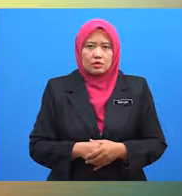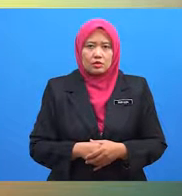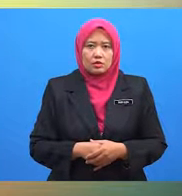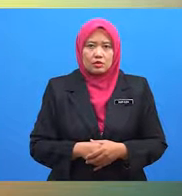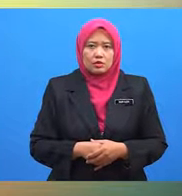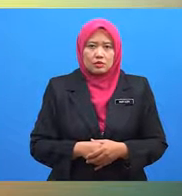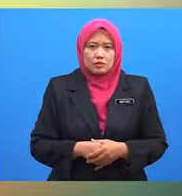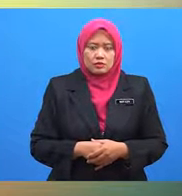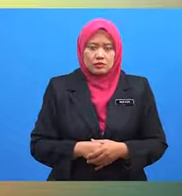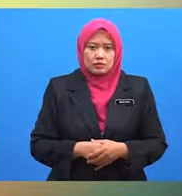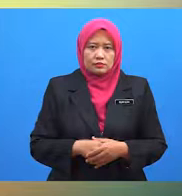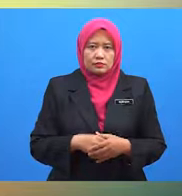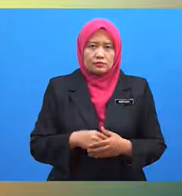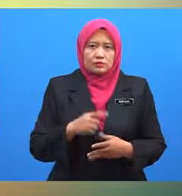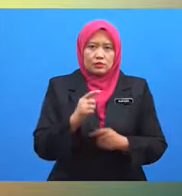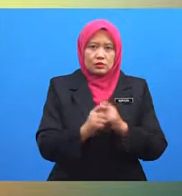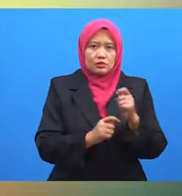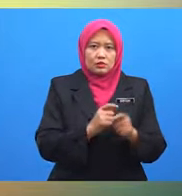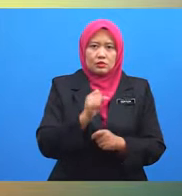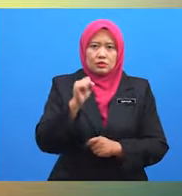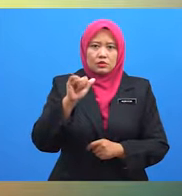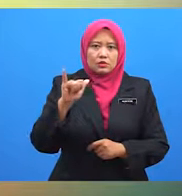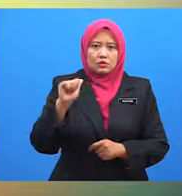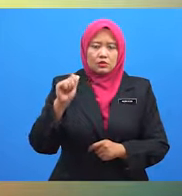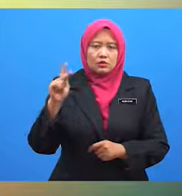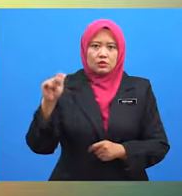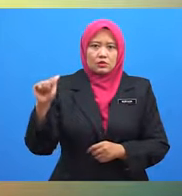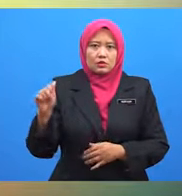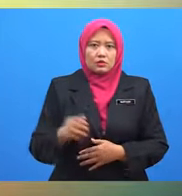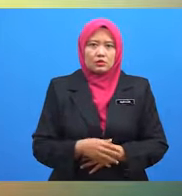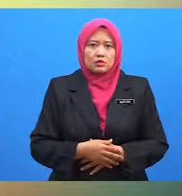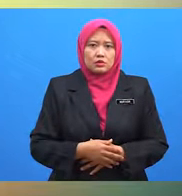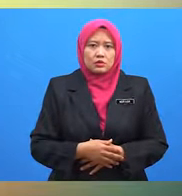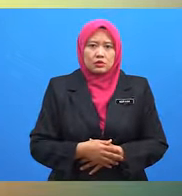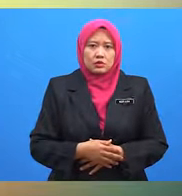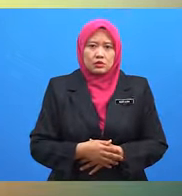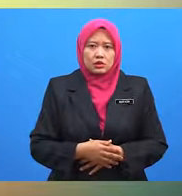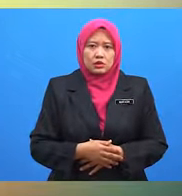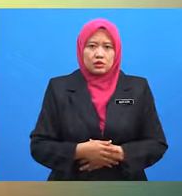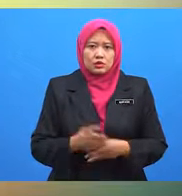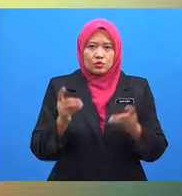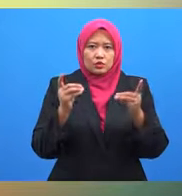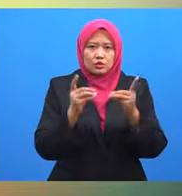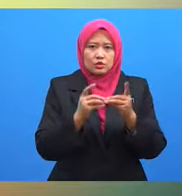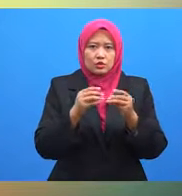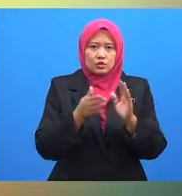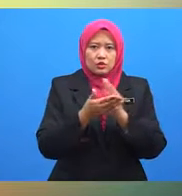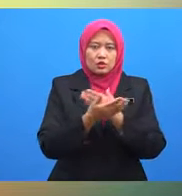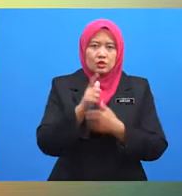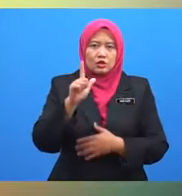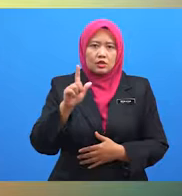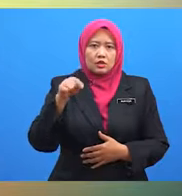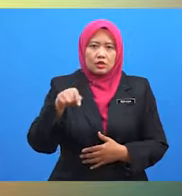614 tahun Syaka, tercatat beberapa buah buku lain. Batu bersurat ini dijumpai oleh